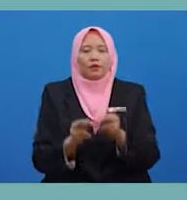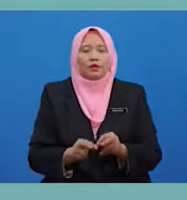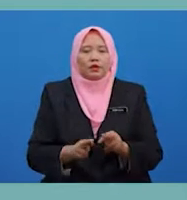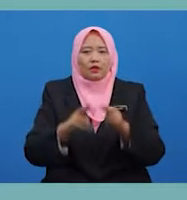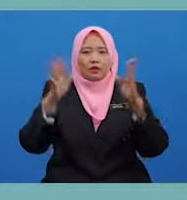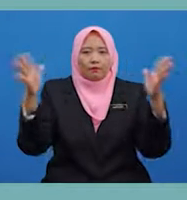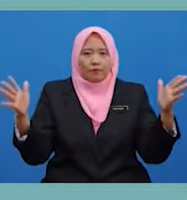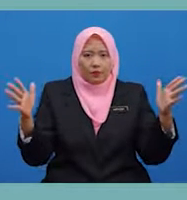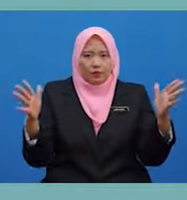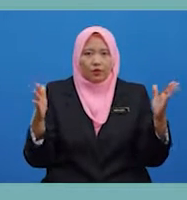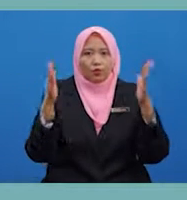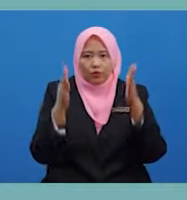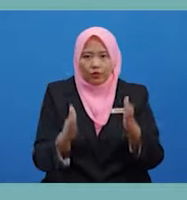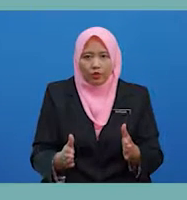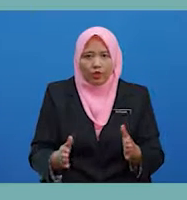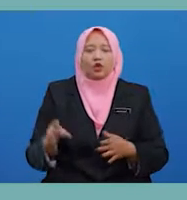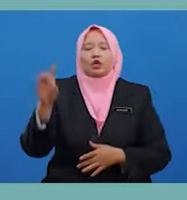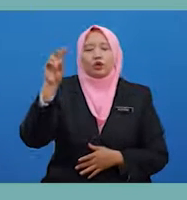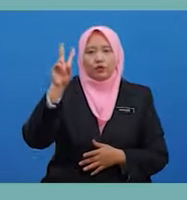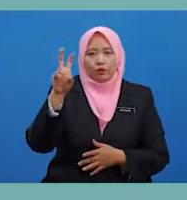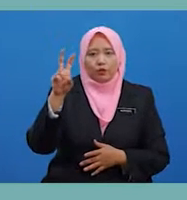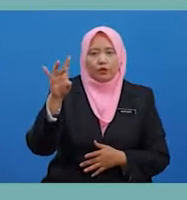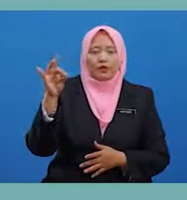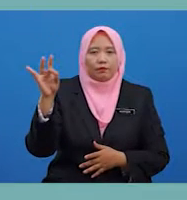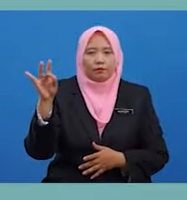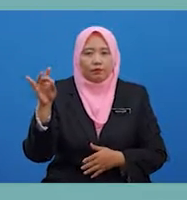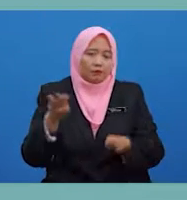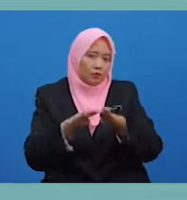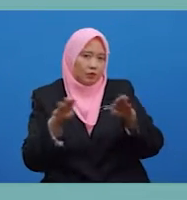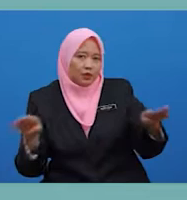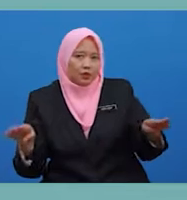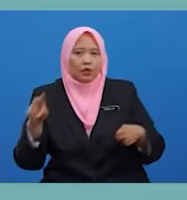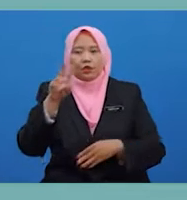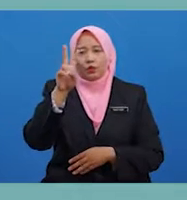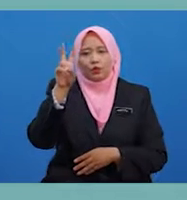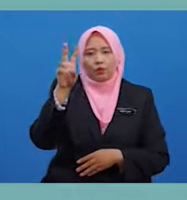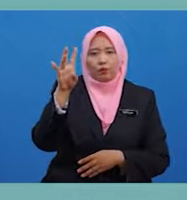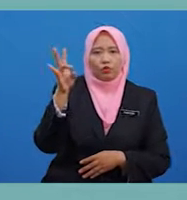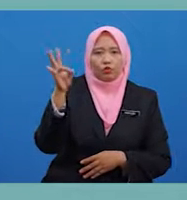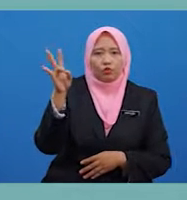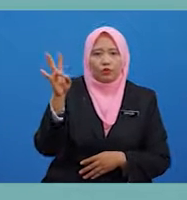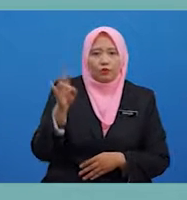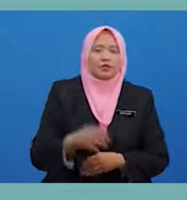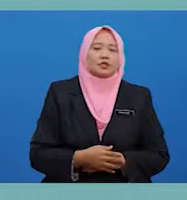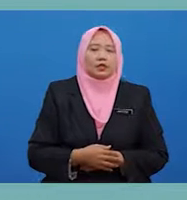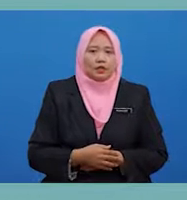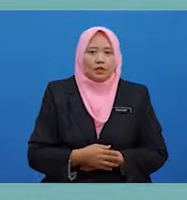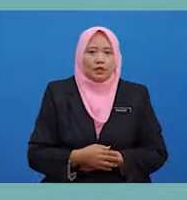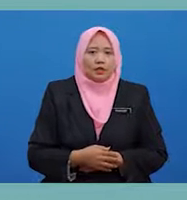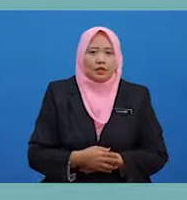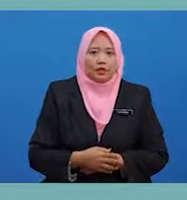2018 berbanding tahun 2017 ialah Perancis,